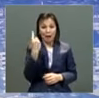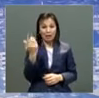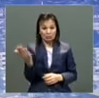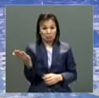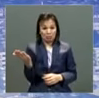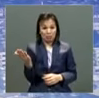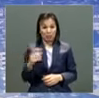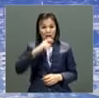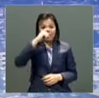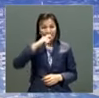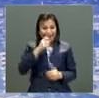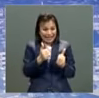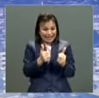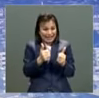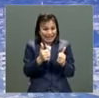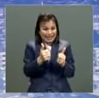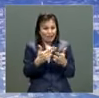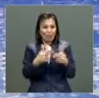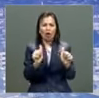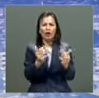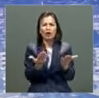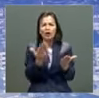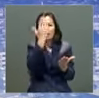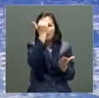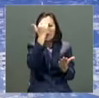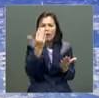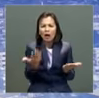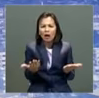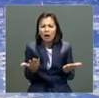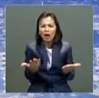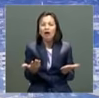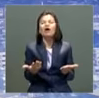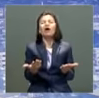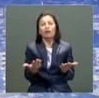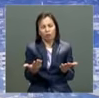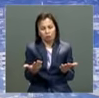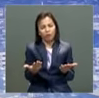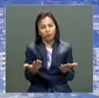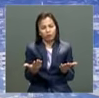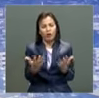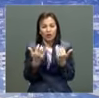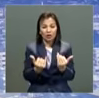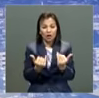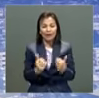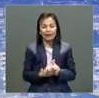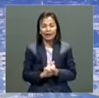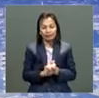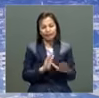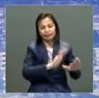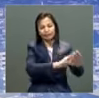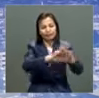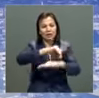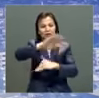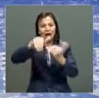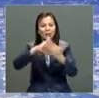นั้นของเรากำลังดีอยู่จะไปผ่อนลงก็กระไรอยู่นะครับเพราะฉะนั้นตรงนี้เป็นเรื่องที่ต้องทำความเข้าใจกับพี่น้องประชาช